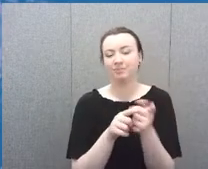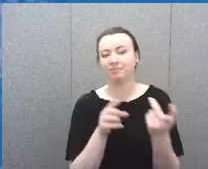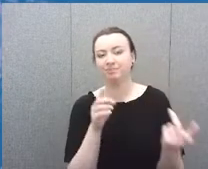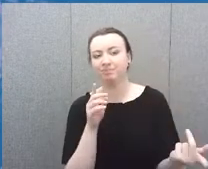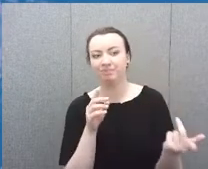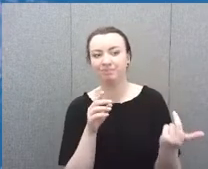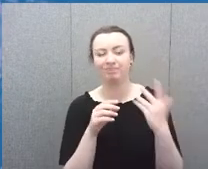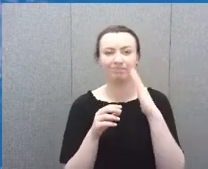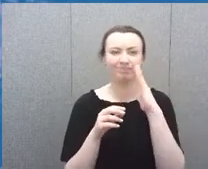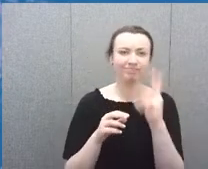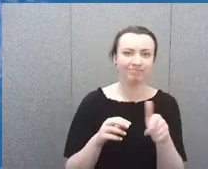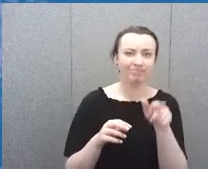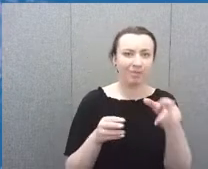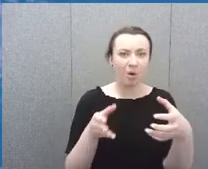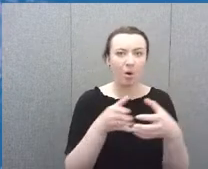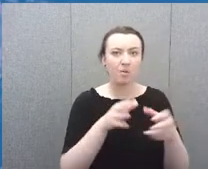Союз белорусских женщин, то есть они